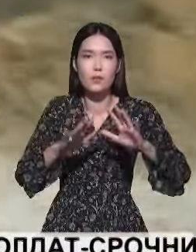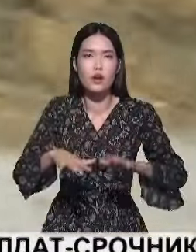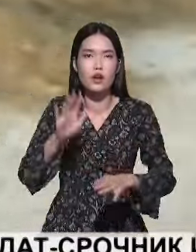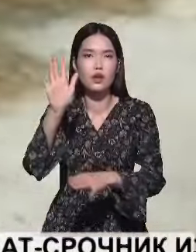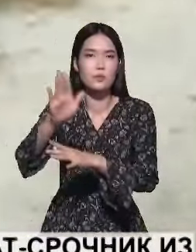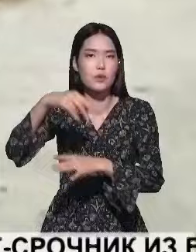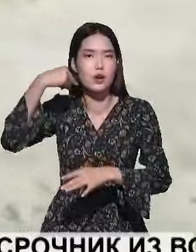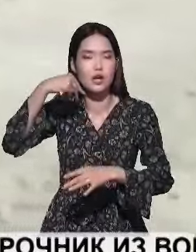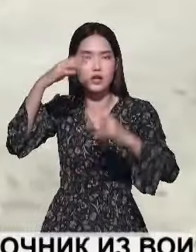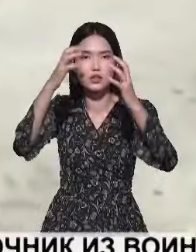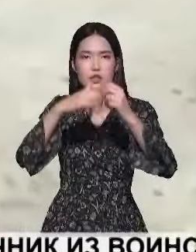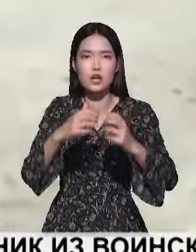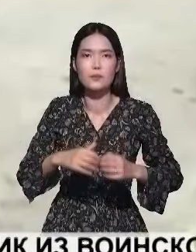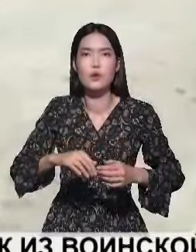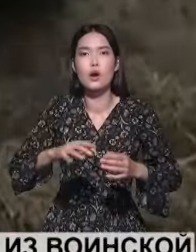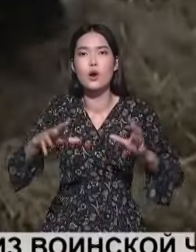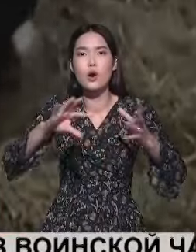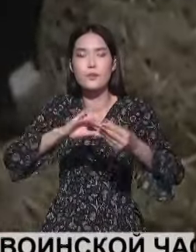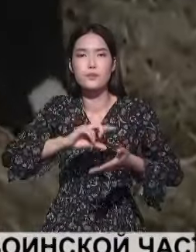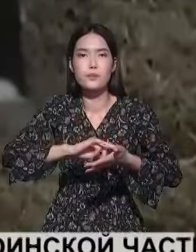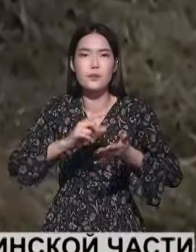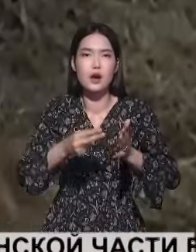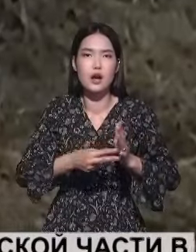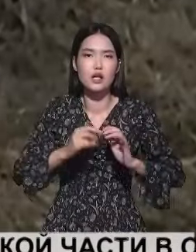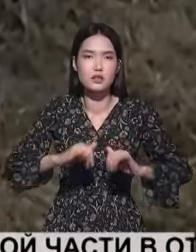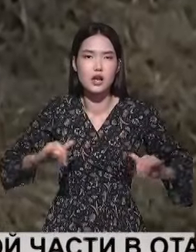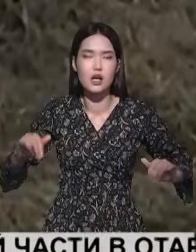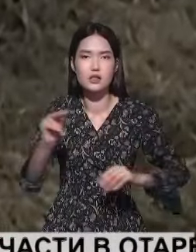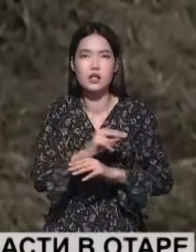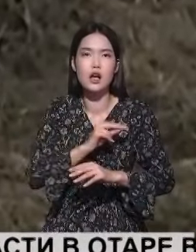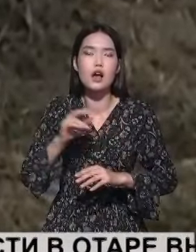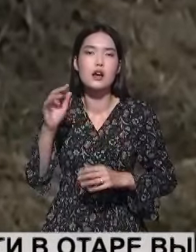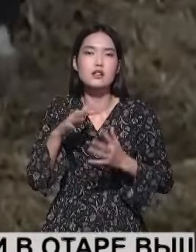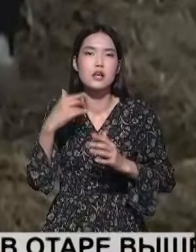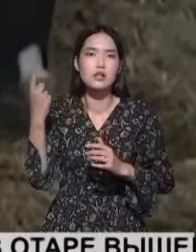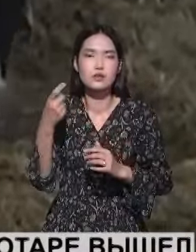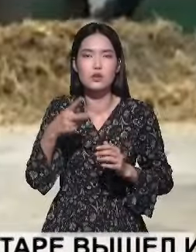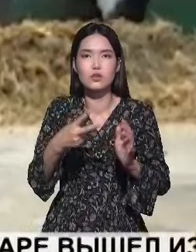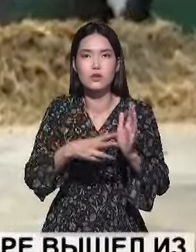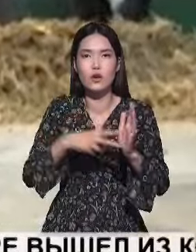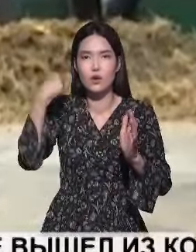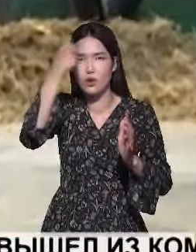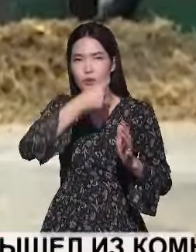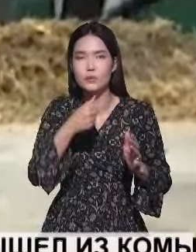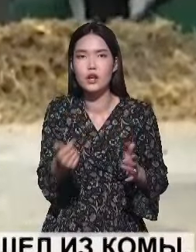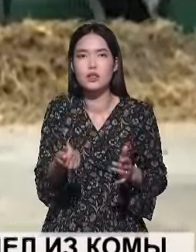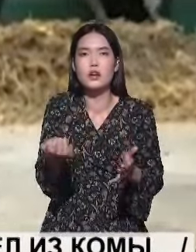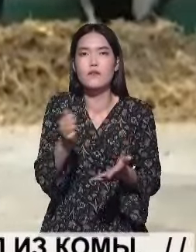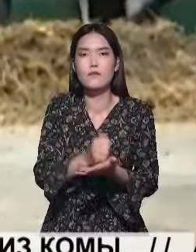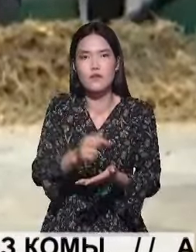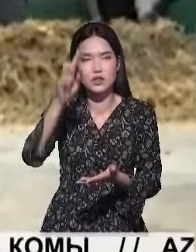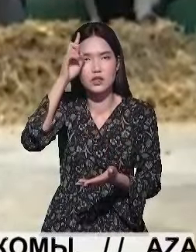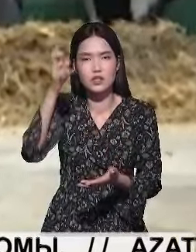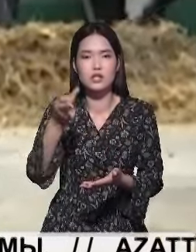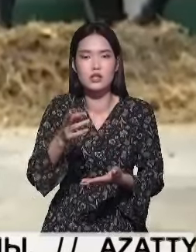президента ведомство разработало комплексный план по развитию переработки сельхозпродукции до 2028 года. Его внесли в